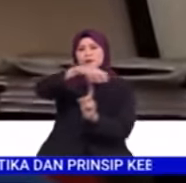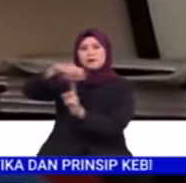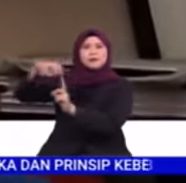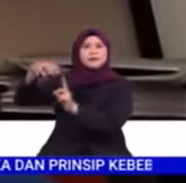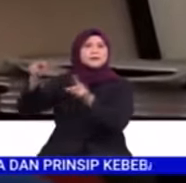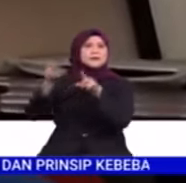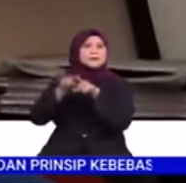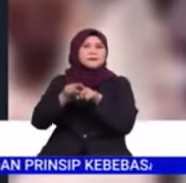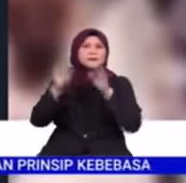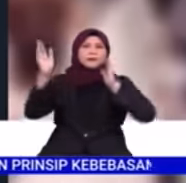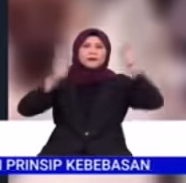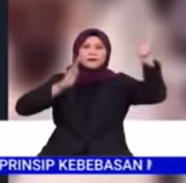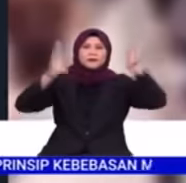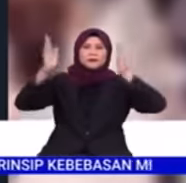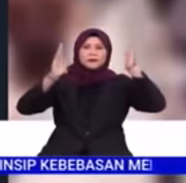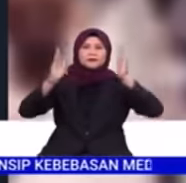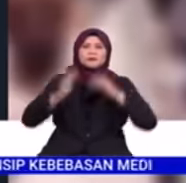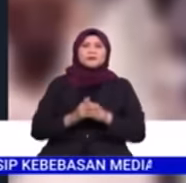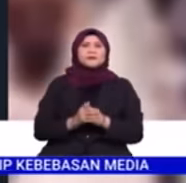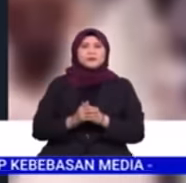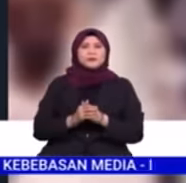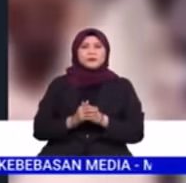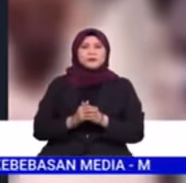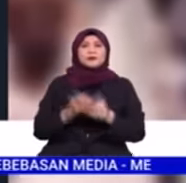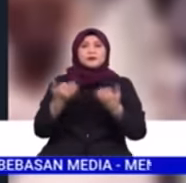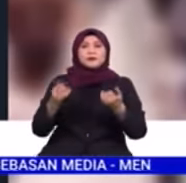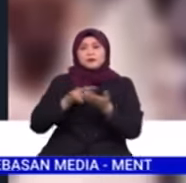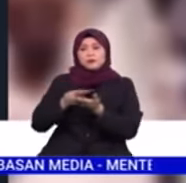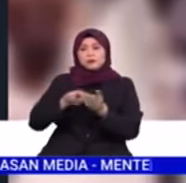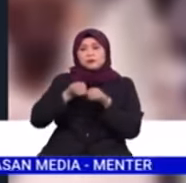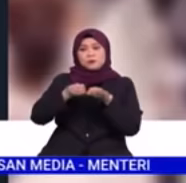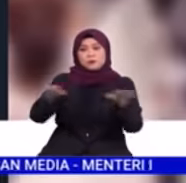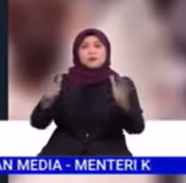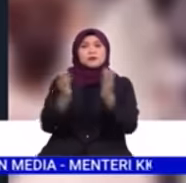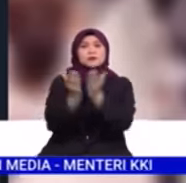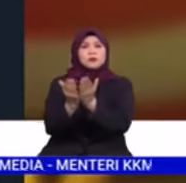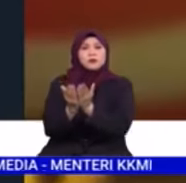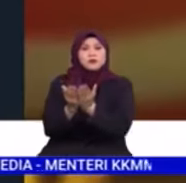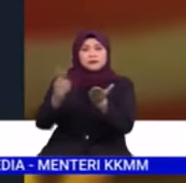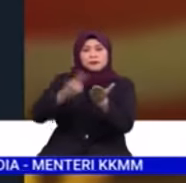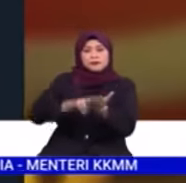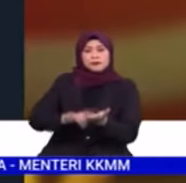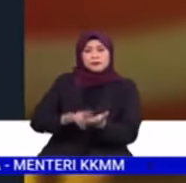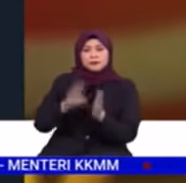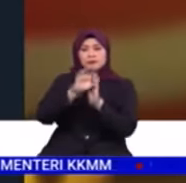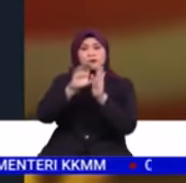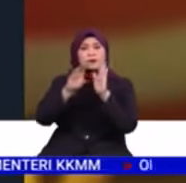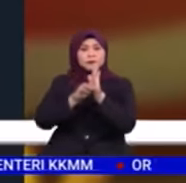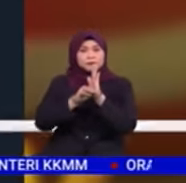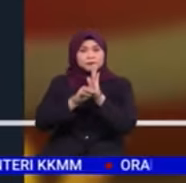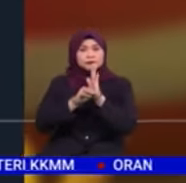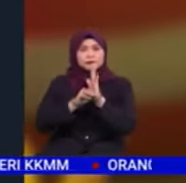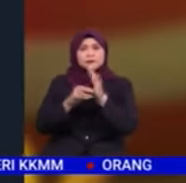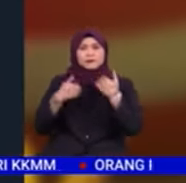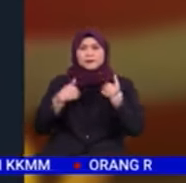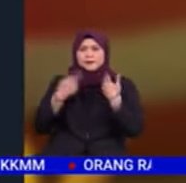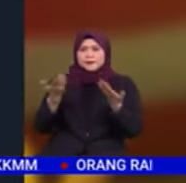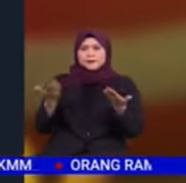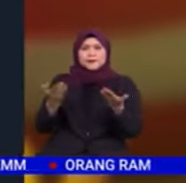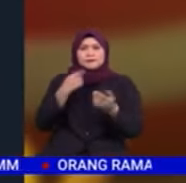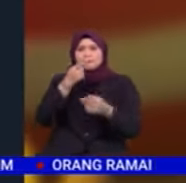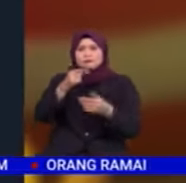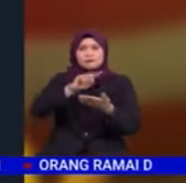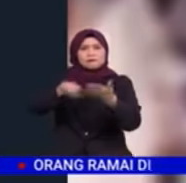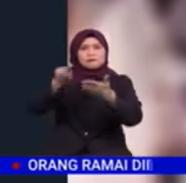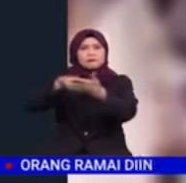1 Panji yaitu Nesya sebait ular tindakan sekolah berhubung pendaftaran kurikulumnya mendapat kritikan ramai